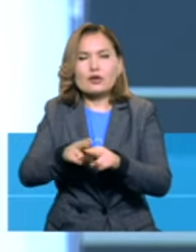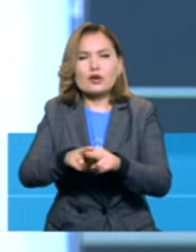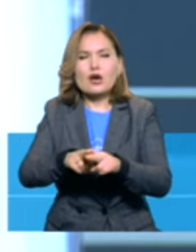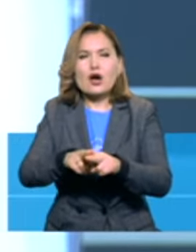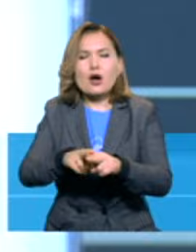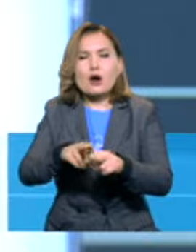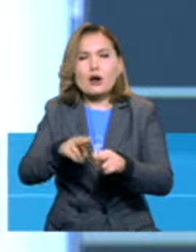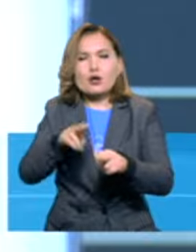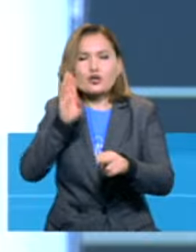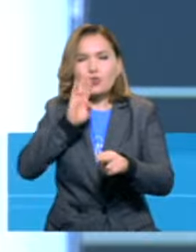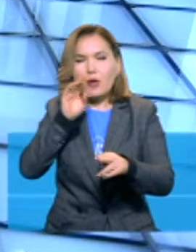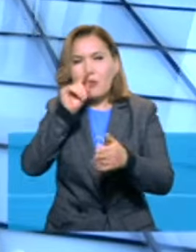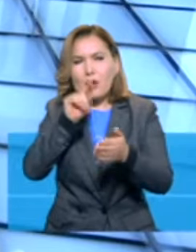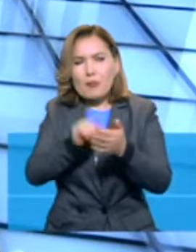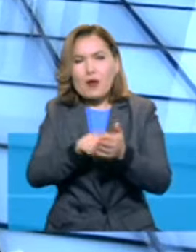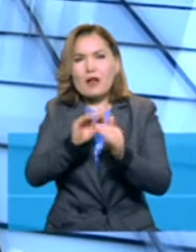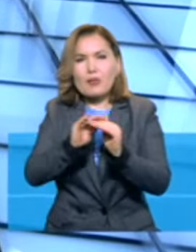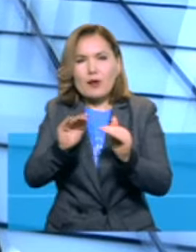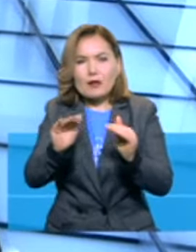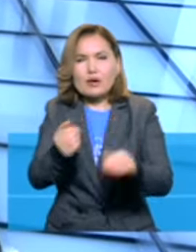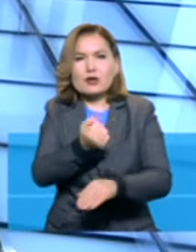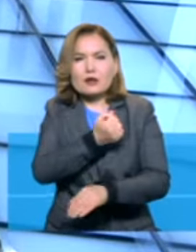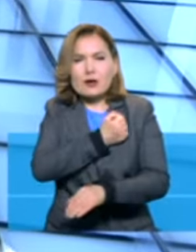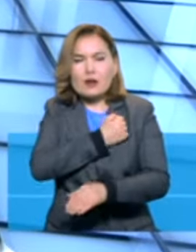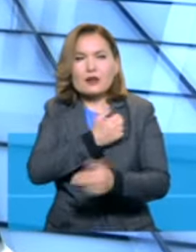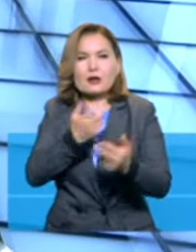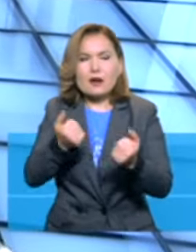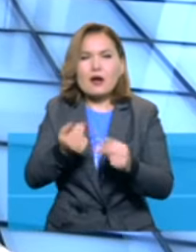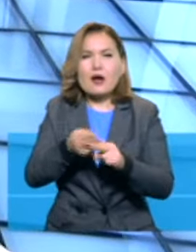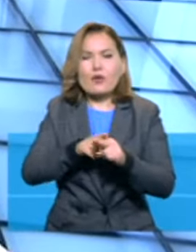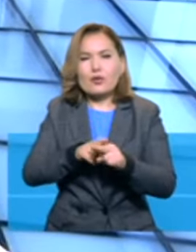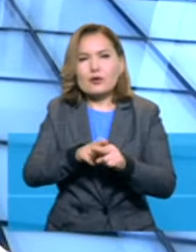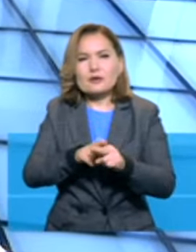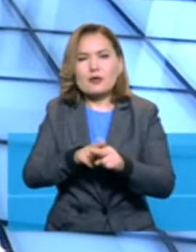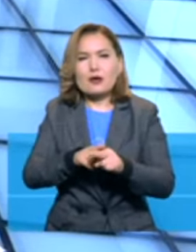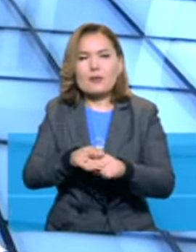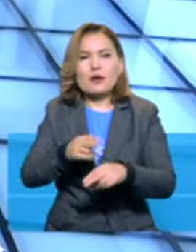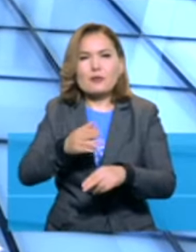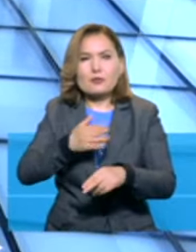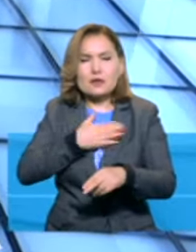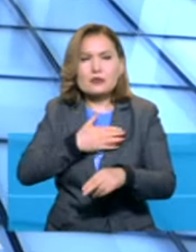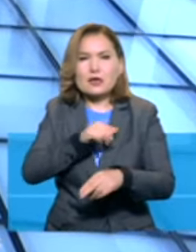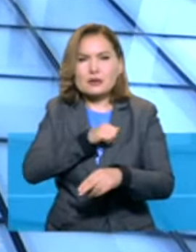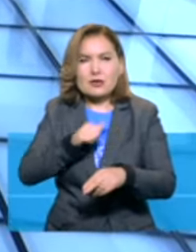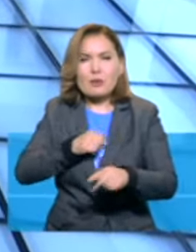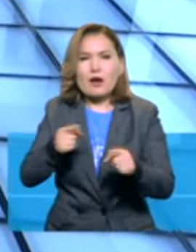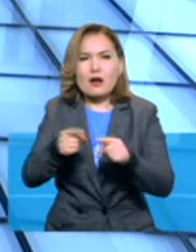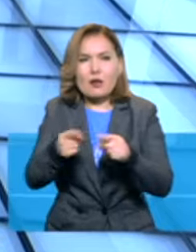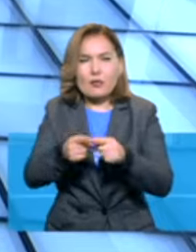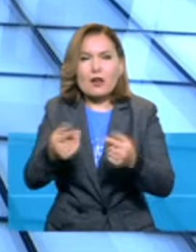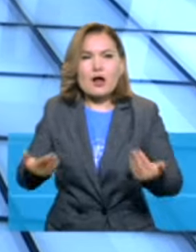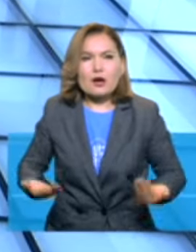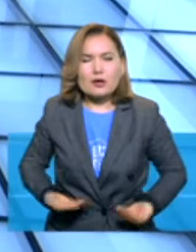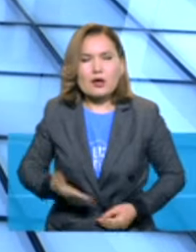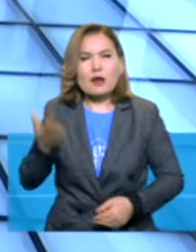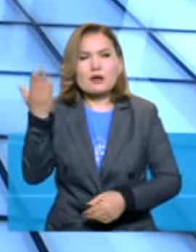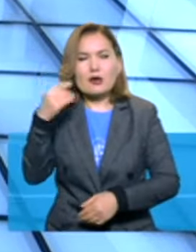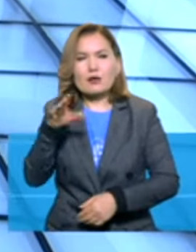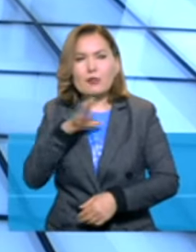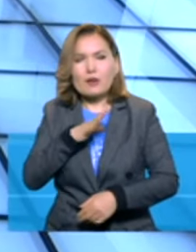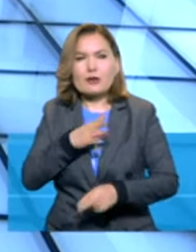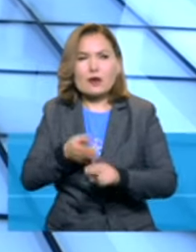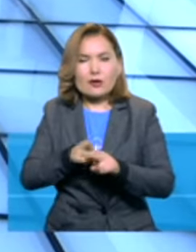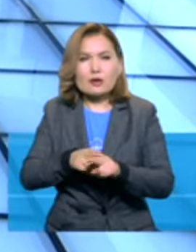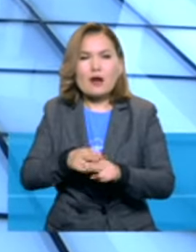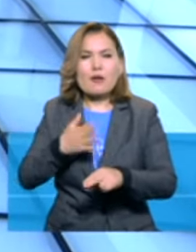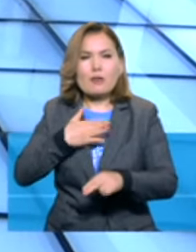кетіп жатыр, балдары жоқ. Енді біз өзіміз қанша болды жалдамалы пәтерде жүрдік та, сосын кейін бұның да жанына